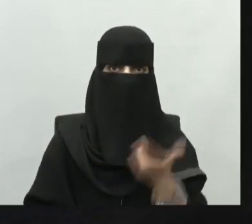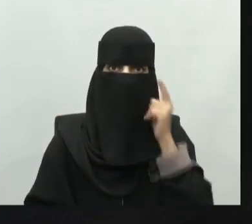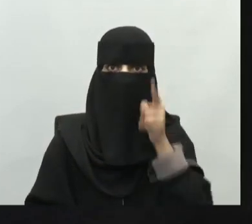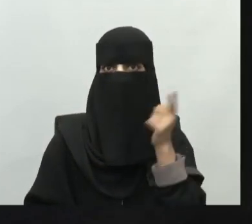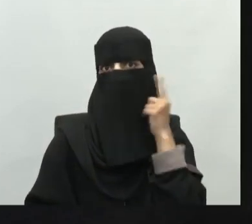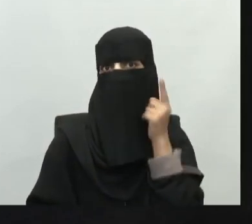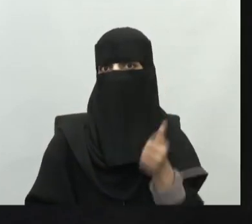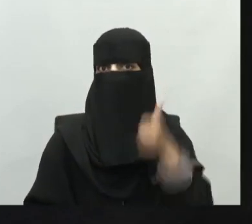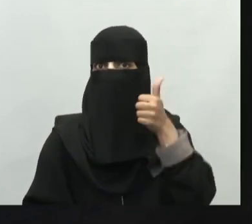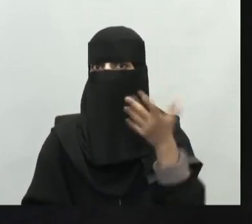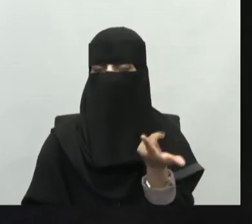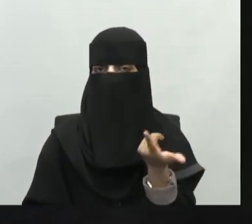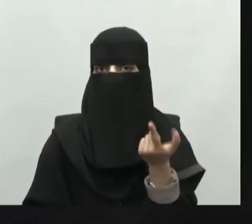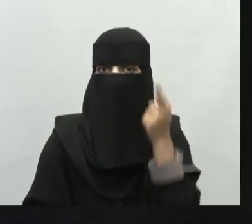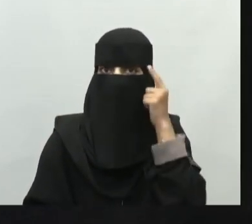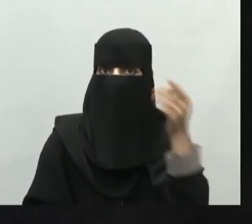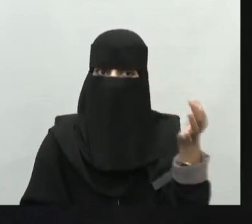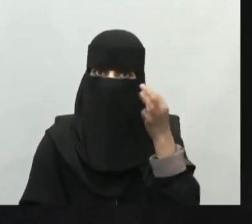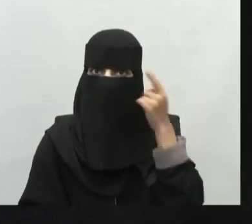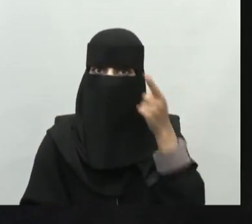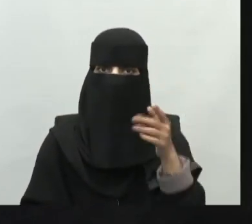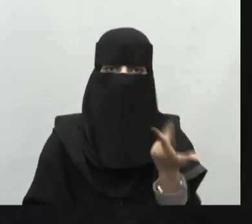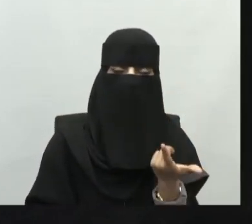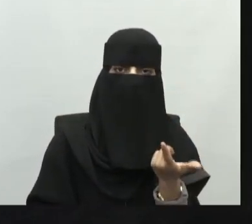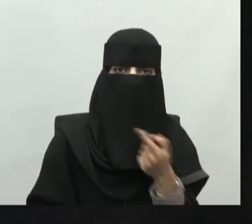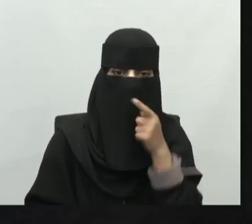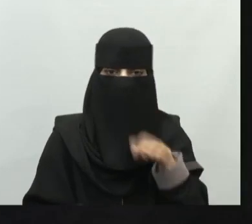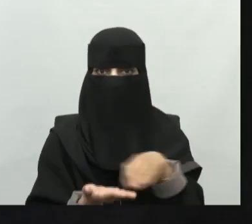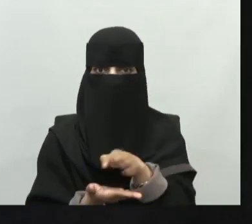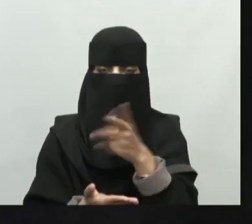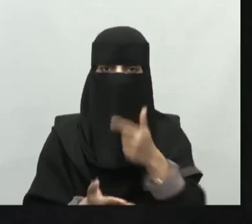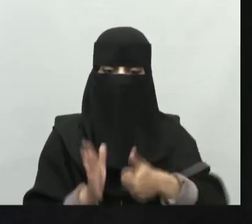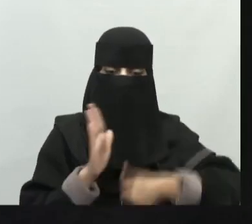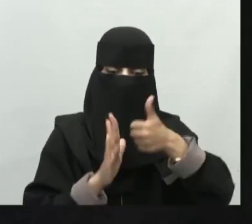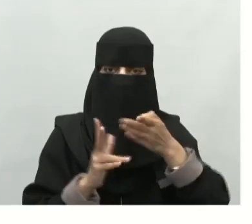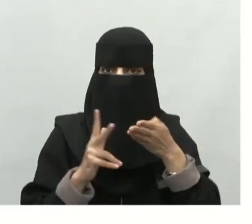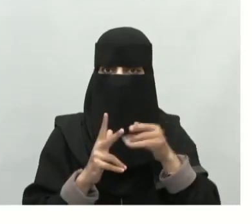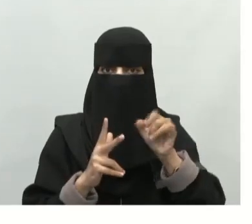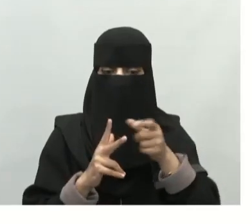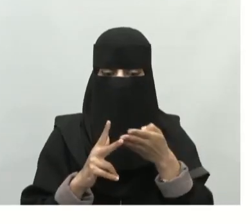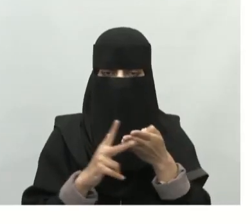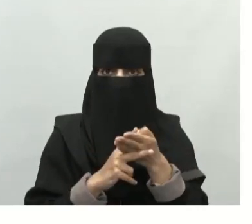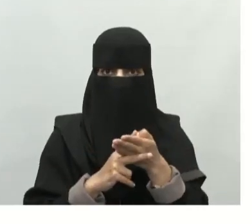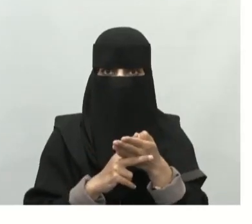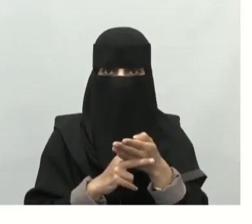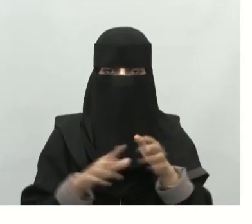تسمع اجل كيف تتحرك وتعرف تستطيع من خلال